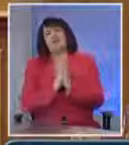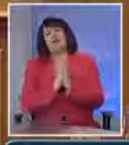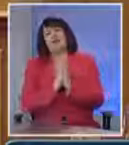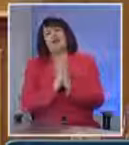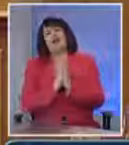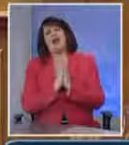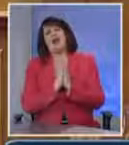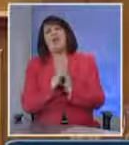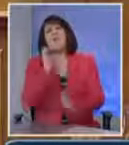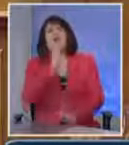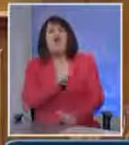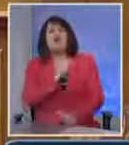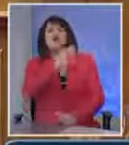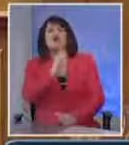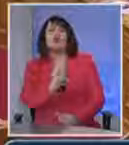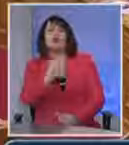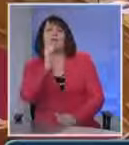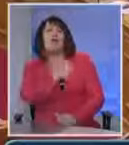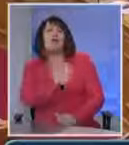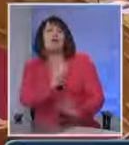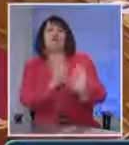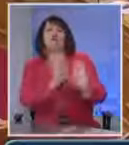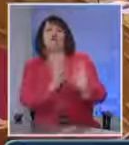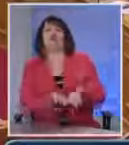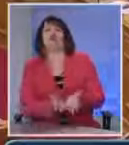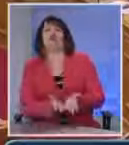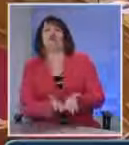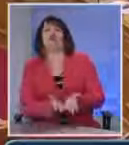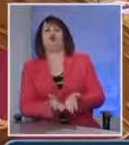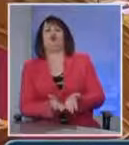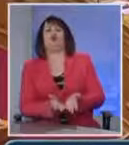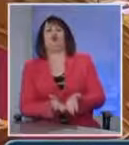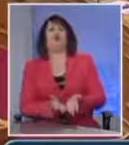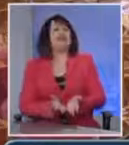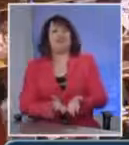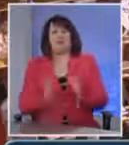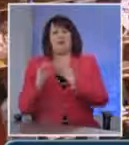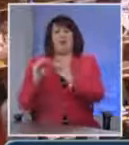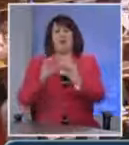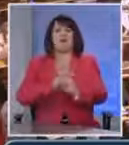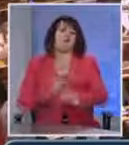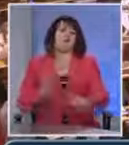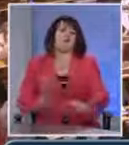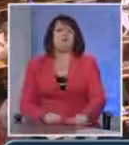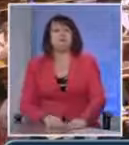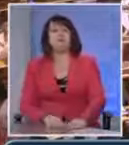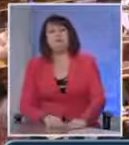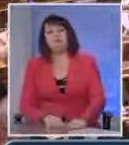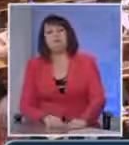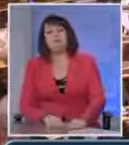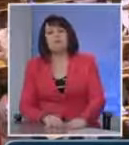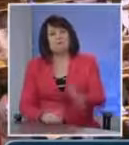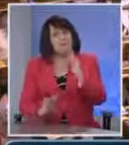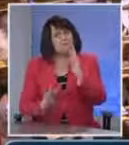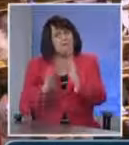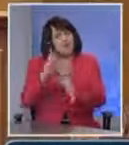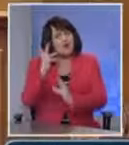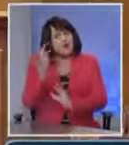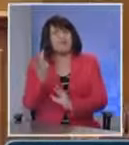ρητορικές ερωτήσεις και έχει στην αγόρευσή του, μπορεί να το χρησιμοποιεί. Είναι προοδευτικό, κύριοι συνάδελφοι, να μην σπάς τις